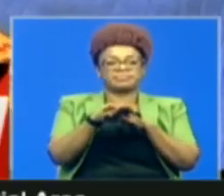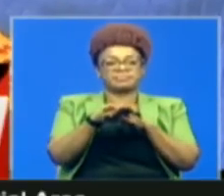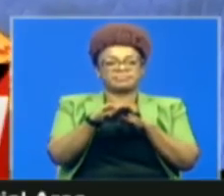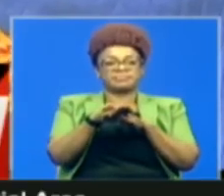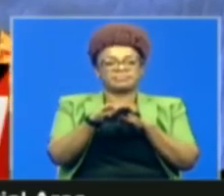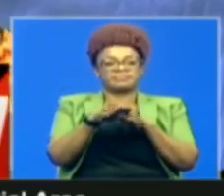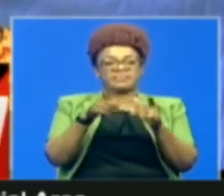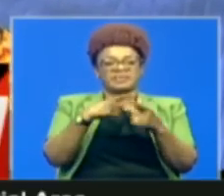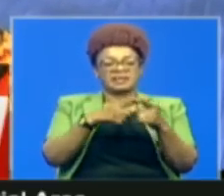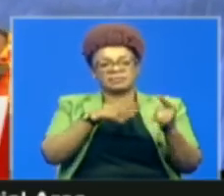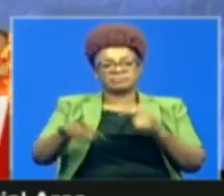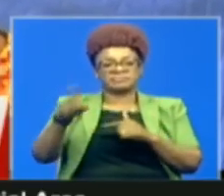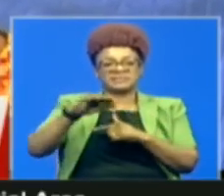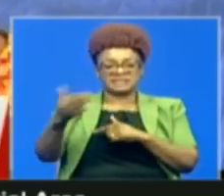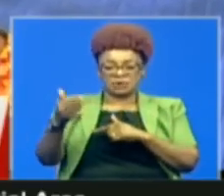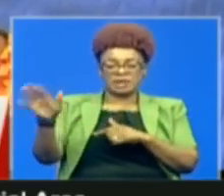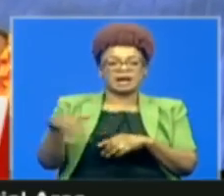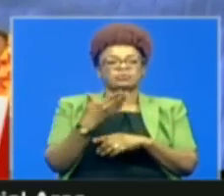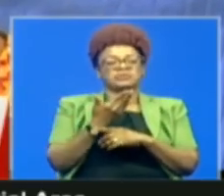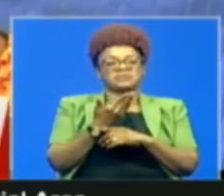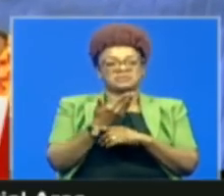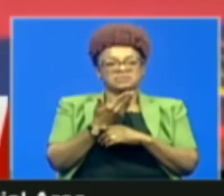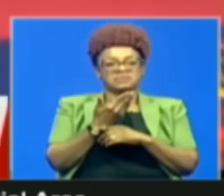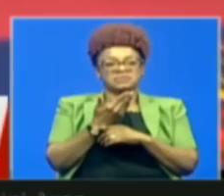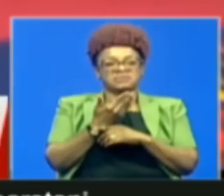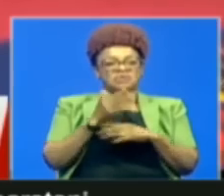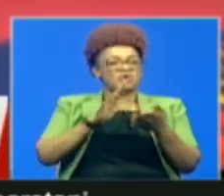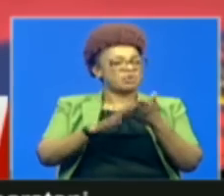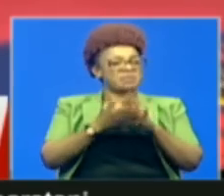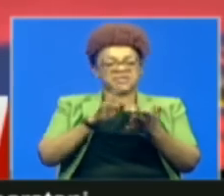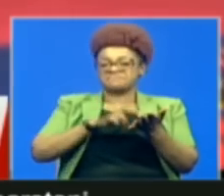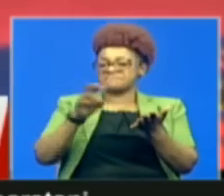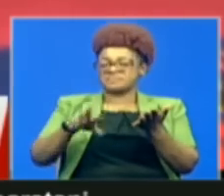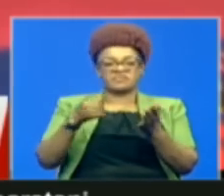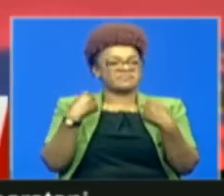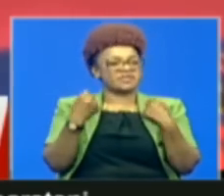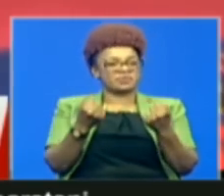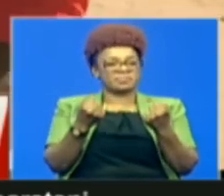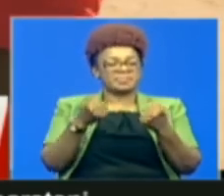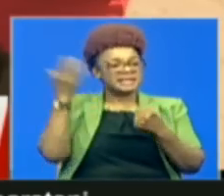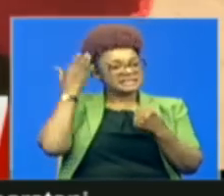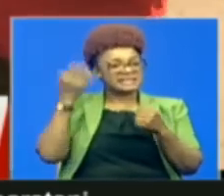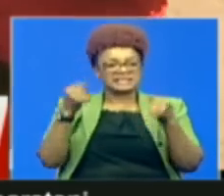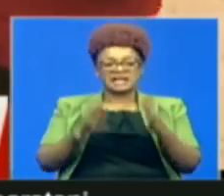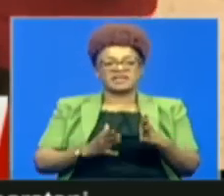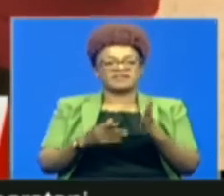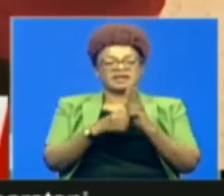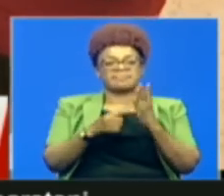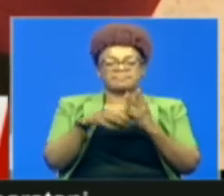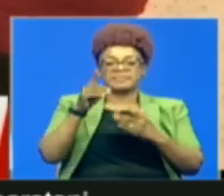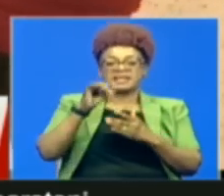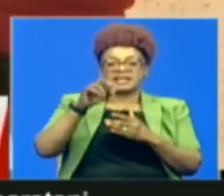ikaenda down na ikatoka. Hakuna mtu alitoka kwa gari. Dereva wa teksi anayejulikana kama David